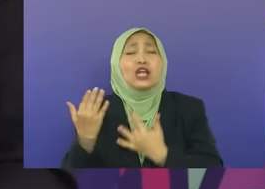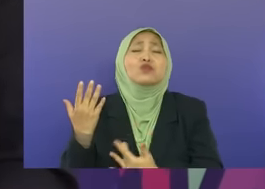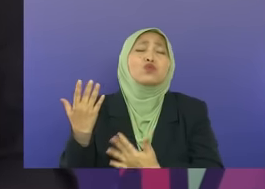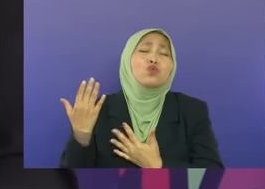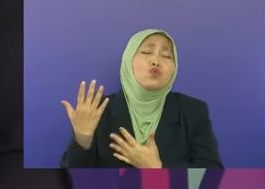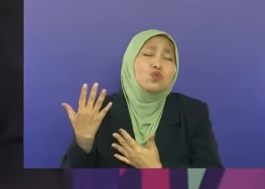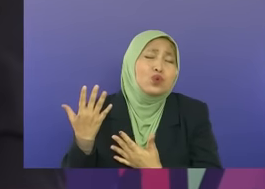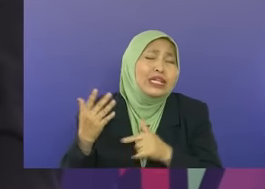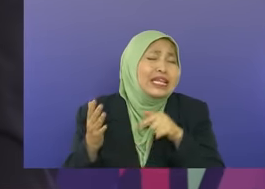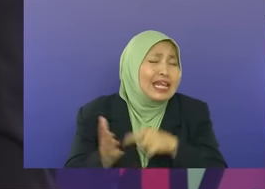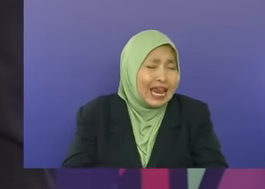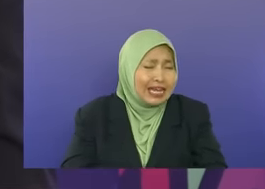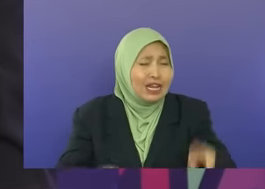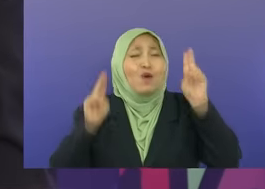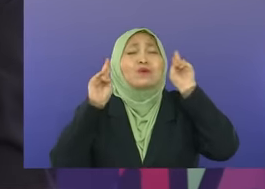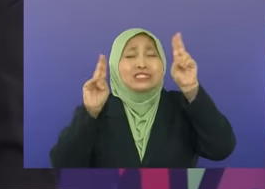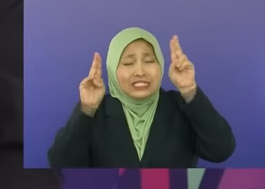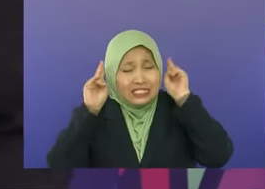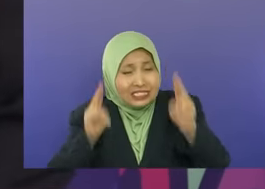Alhamdulillah